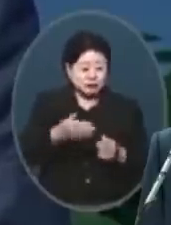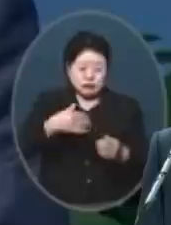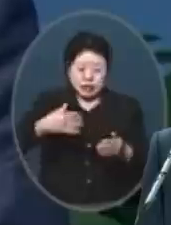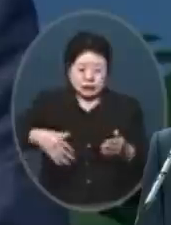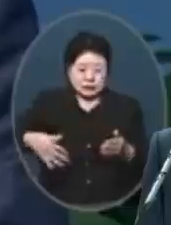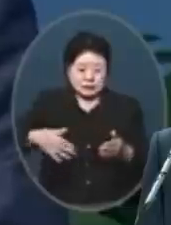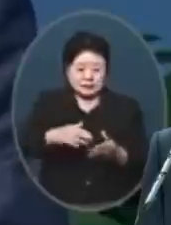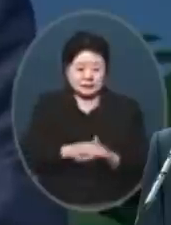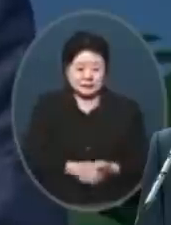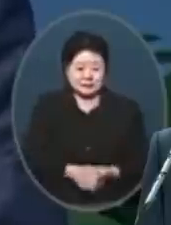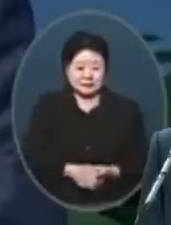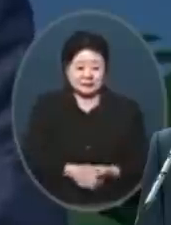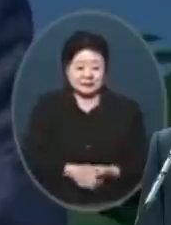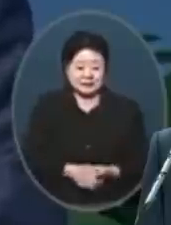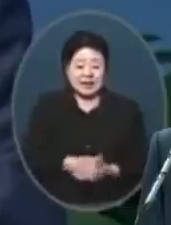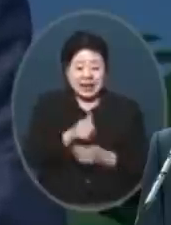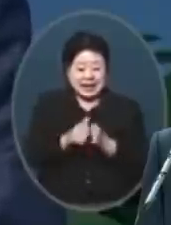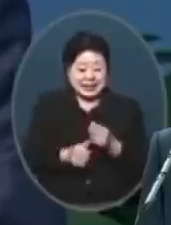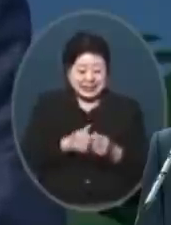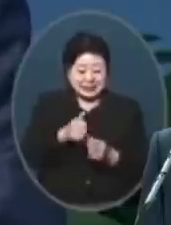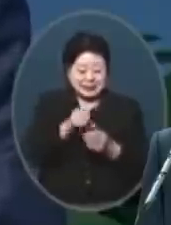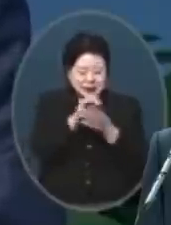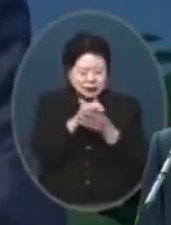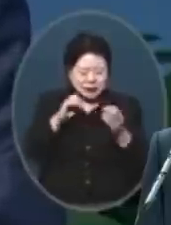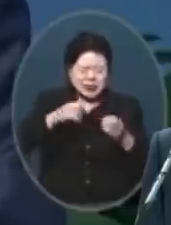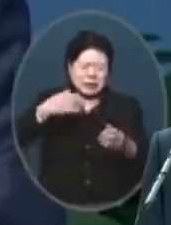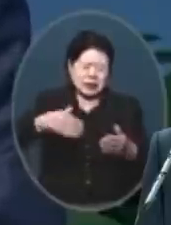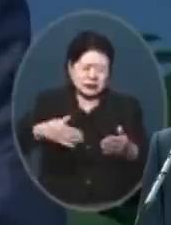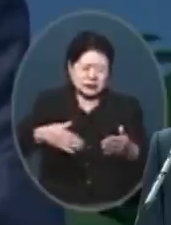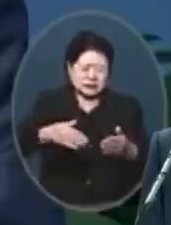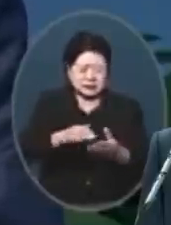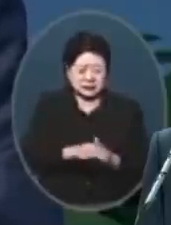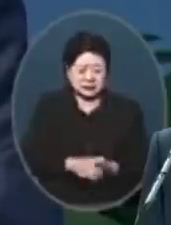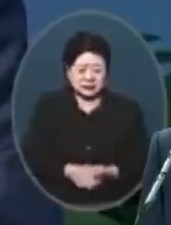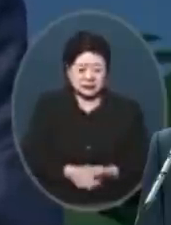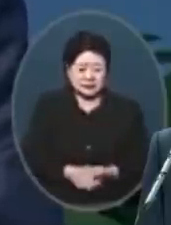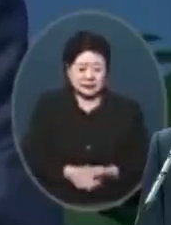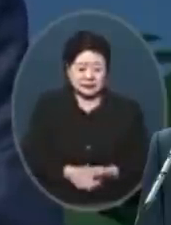주셨어요. 그래서 하나님이 기도 응답을 안 주신다고 낙심을 했는데